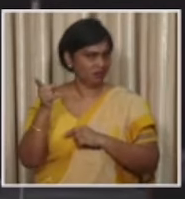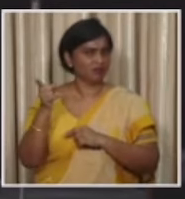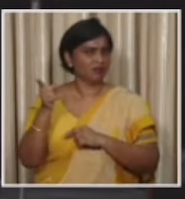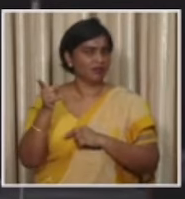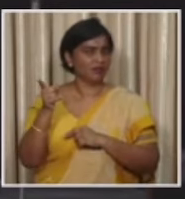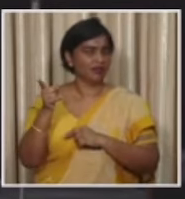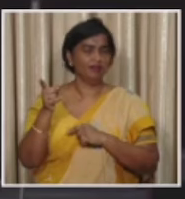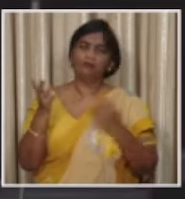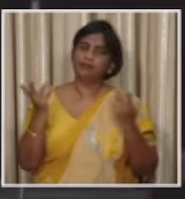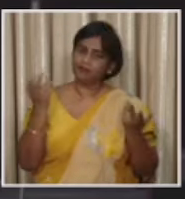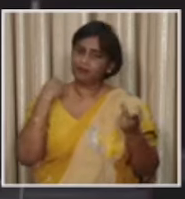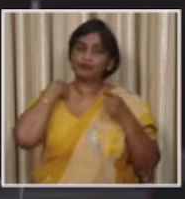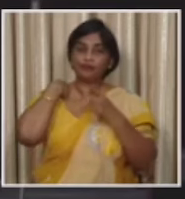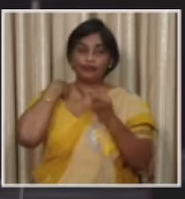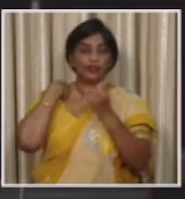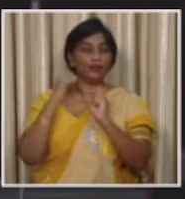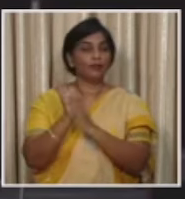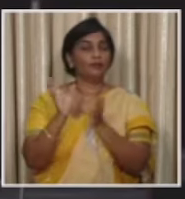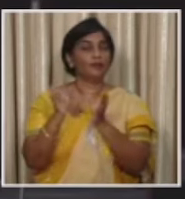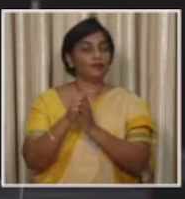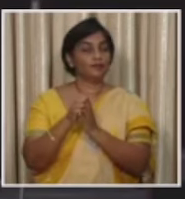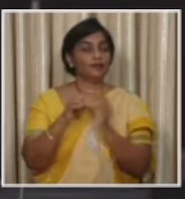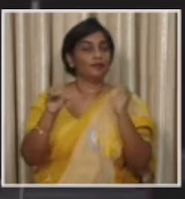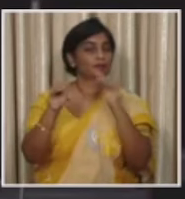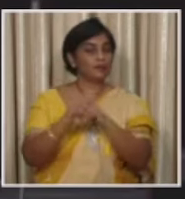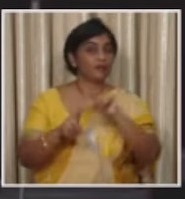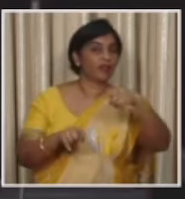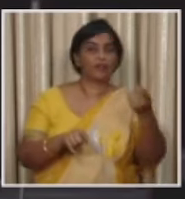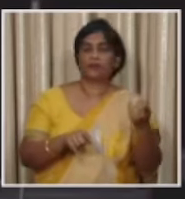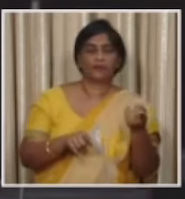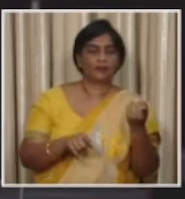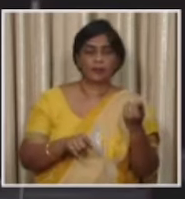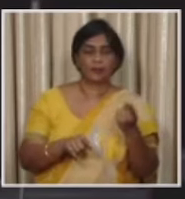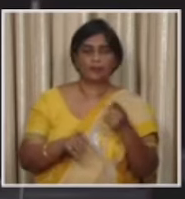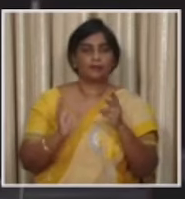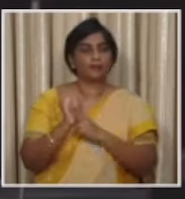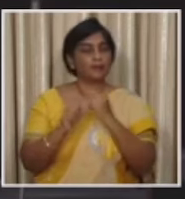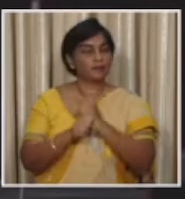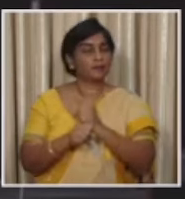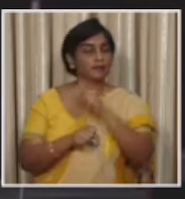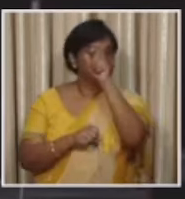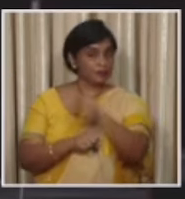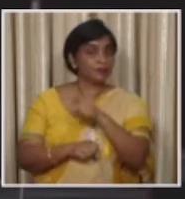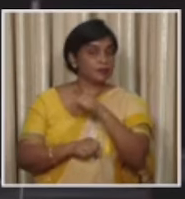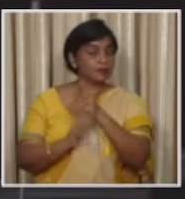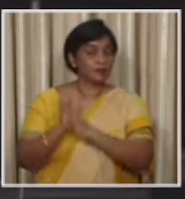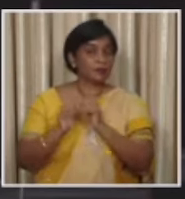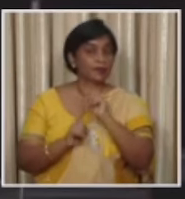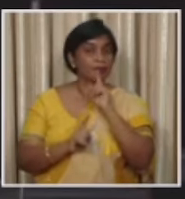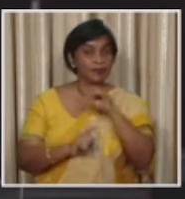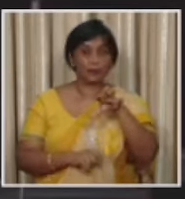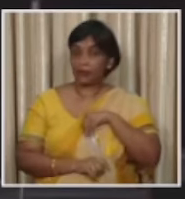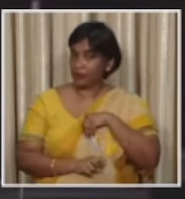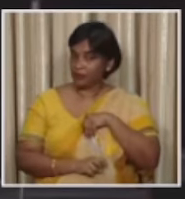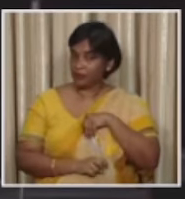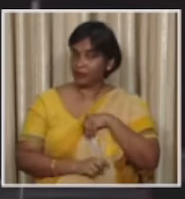එහෙම නැත්නම් ඒ ආර්ථික කවුන්සිලයට සම්බන්ධ වෙන්න කැමති තව කෙනෙක්ද? එහෙනම් නාලක ගොඩ හේව කියන මන්ත්‍රීතුමා කියන දේවල්